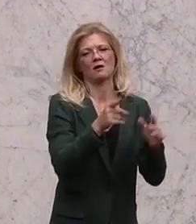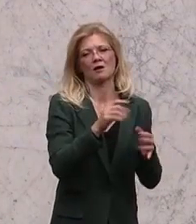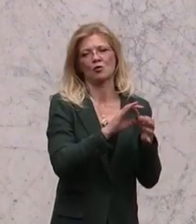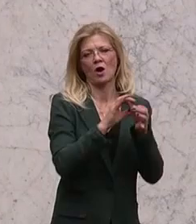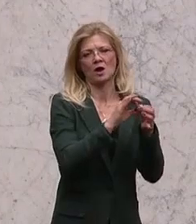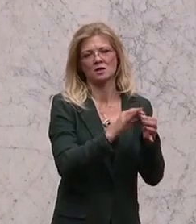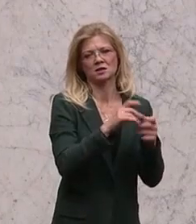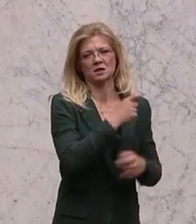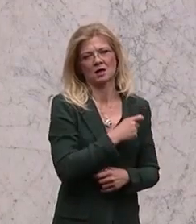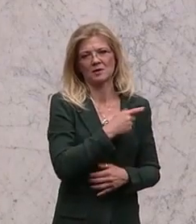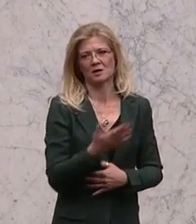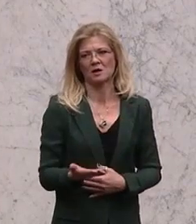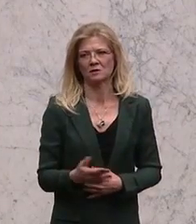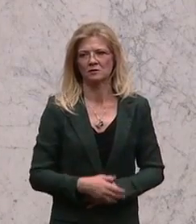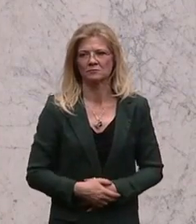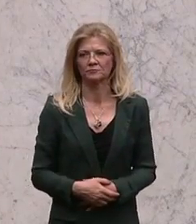Und